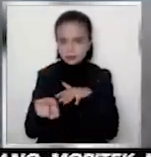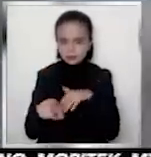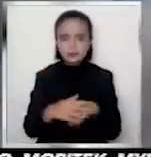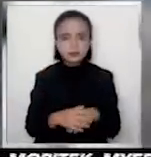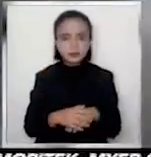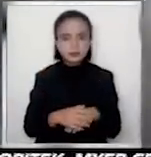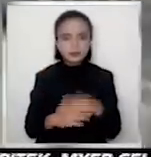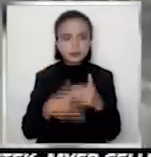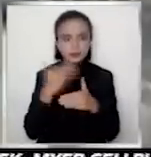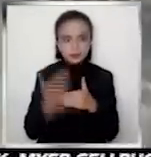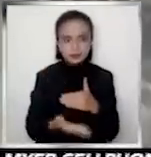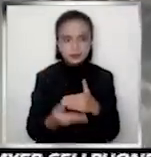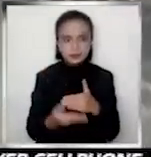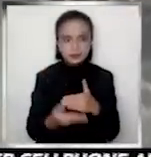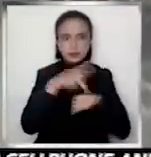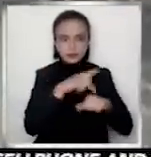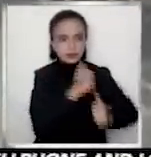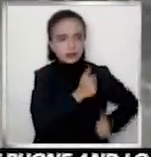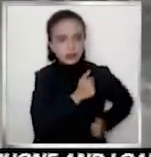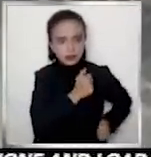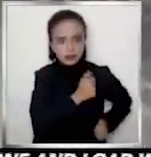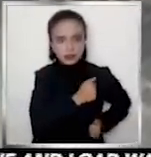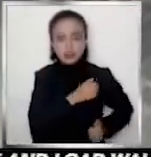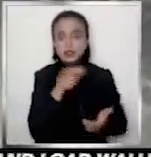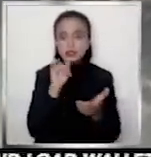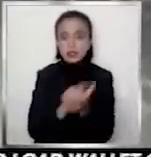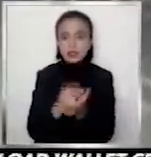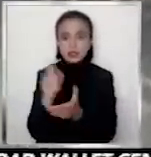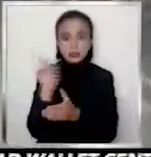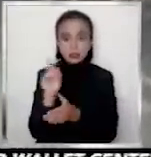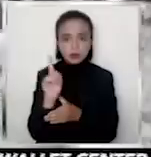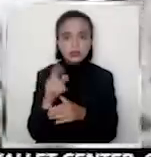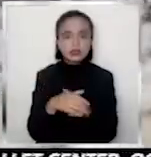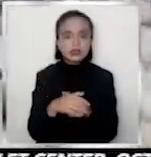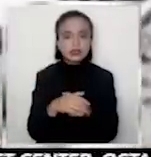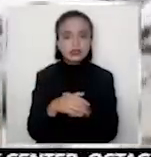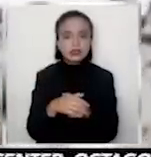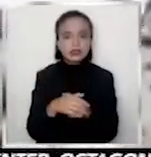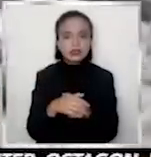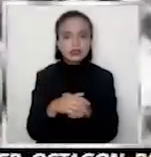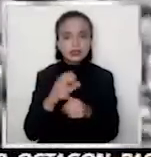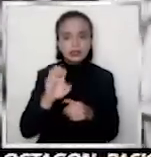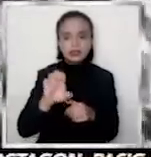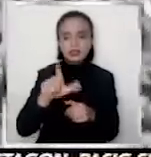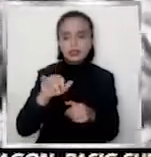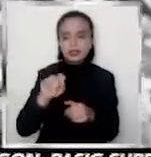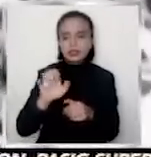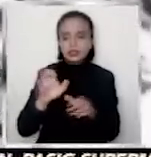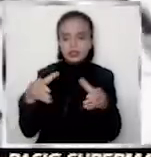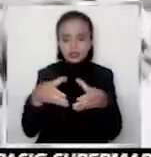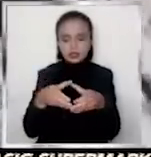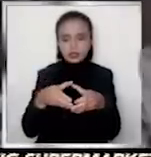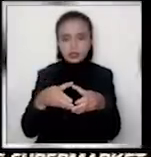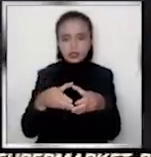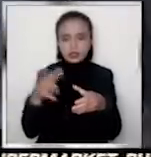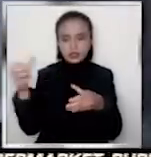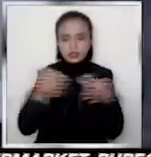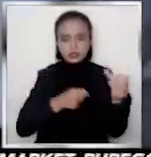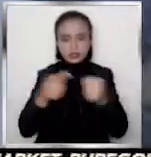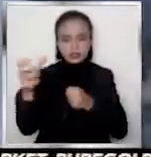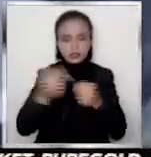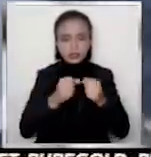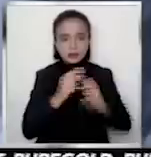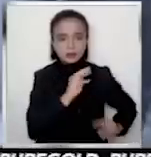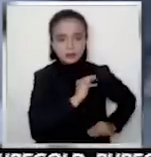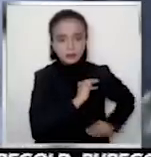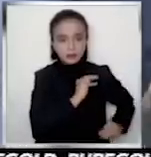Unit ng Philippine Army ay itinuturing na isang elite force at dinedeploy sa counter-terrorism operations ng military.